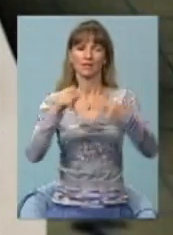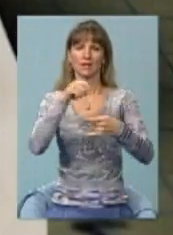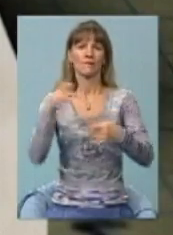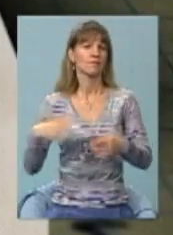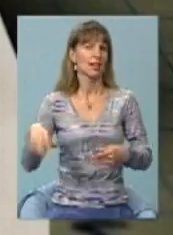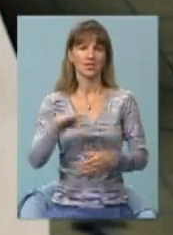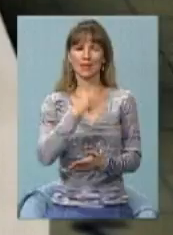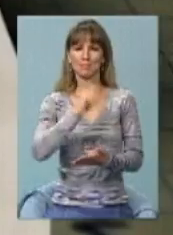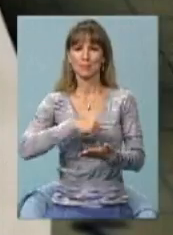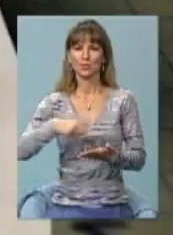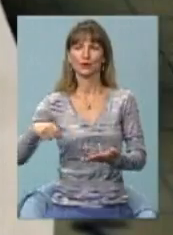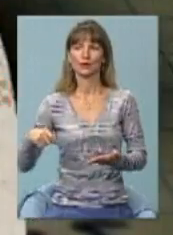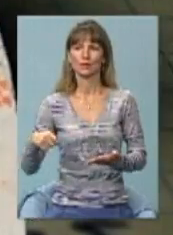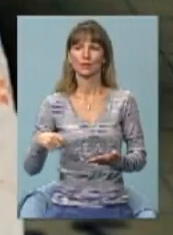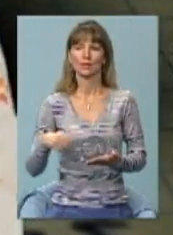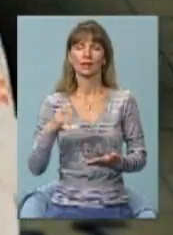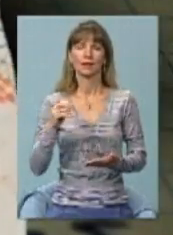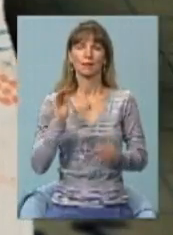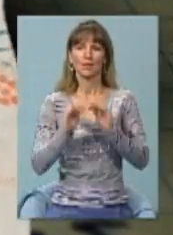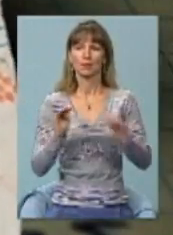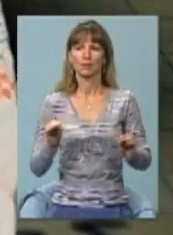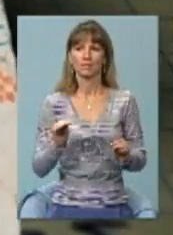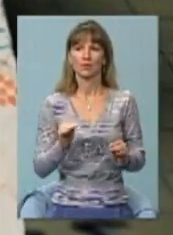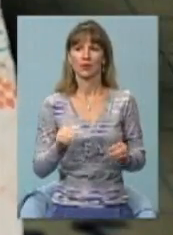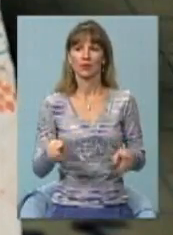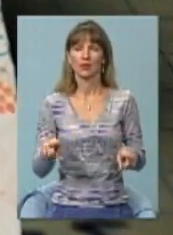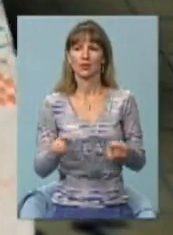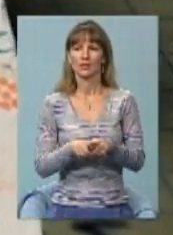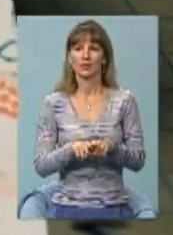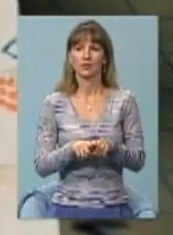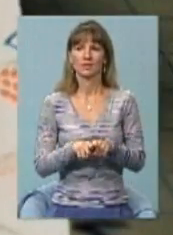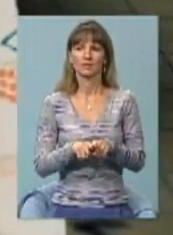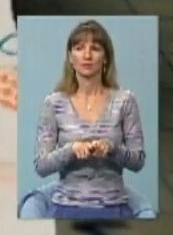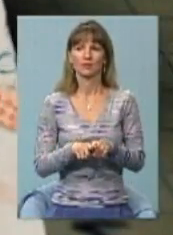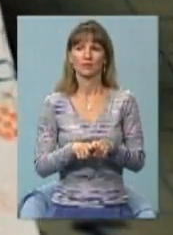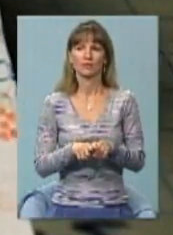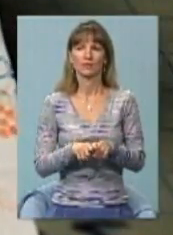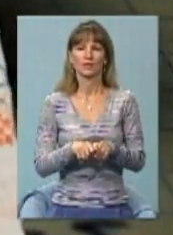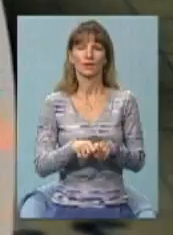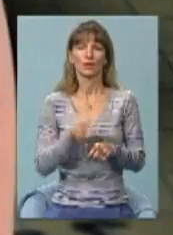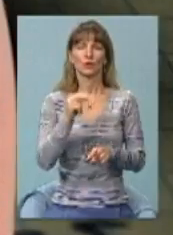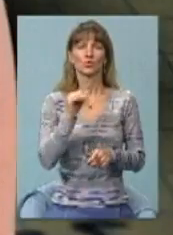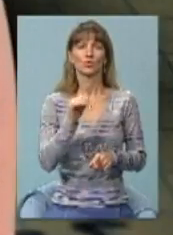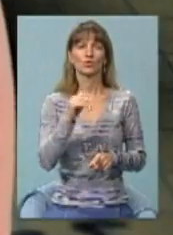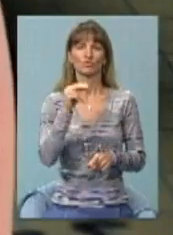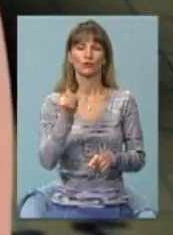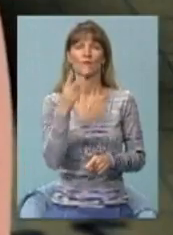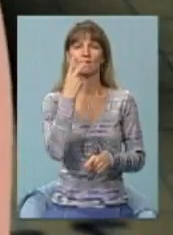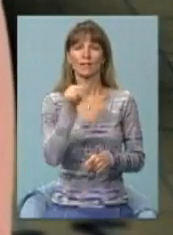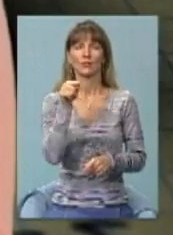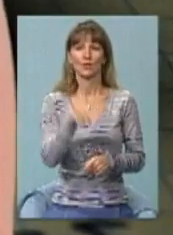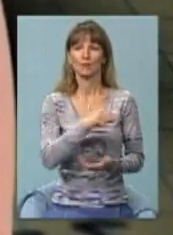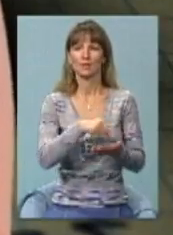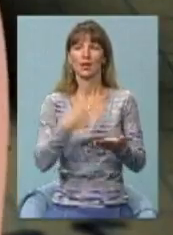везде пишуть, навіть на мірі. Вони як чукчі, що бачать, то і пишуть.